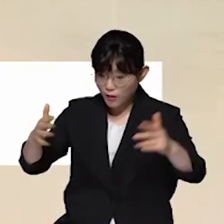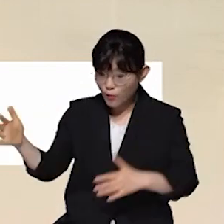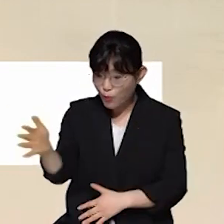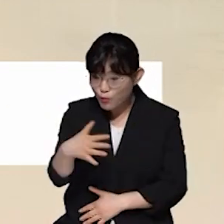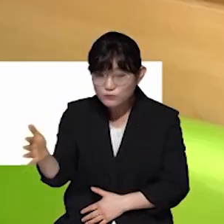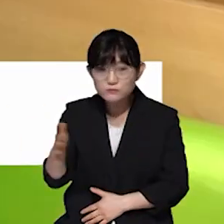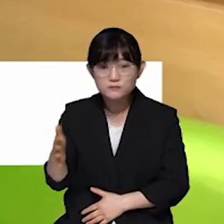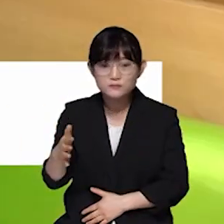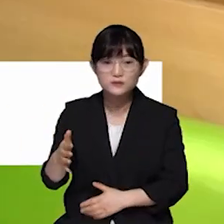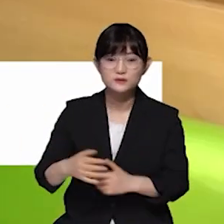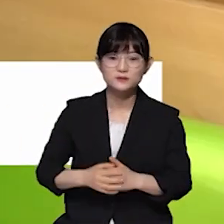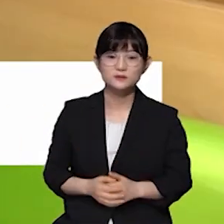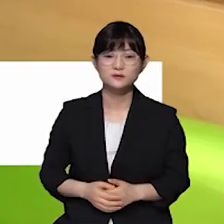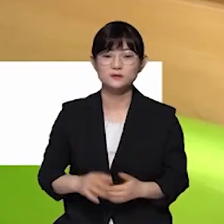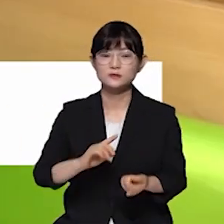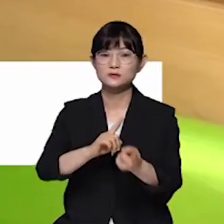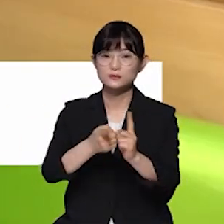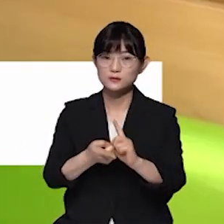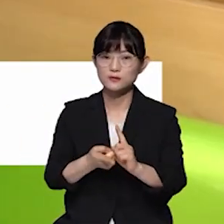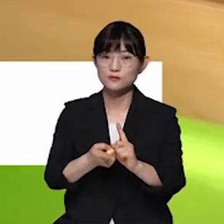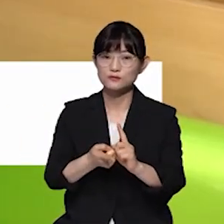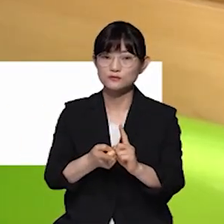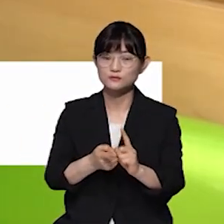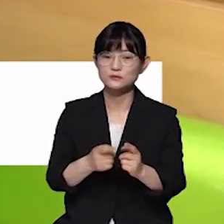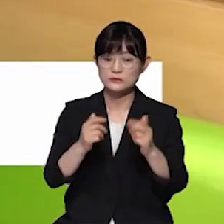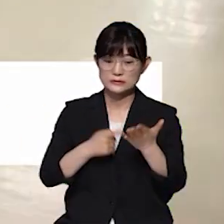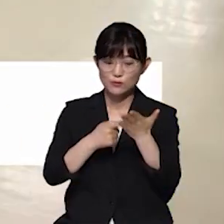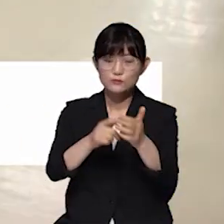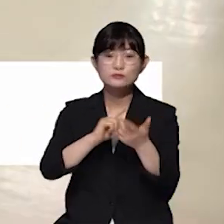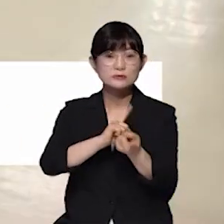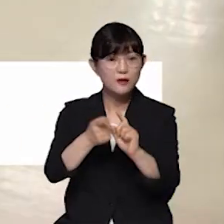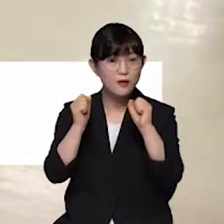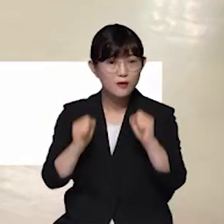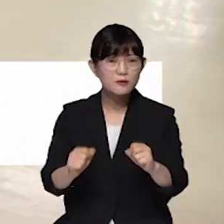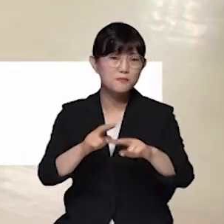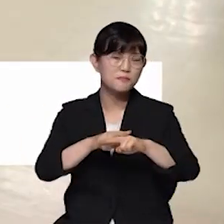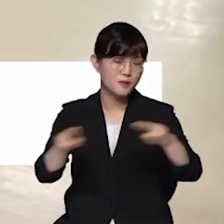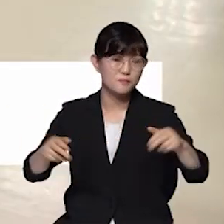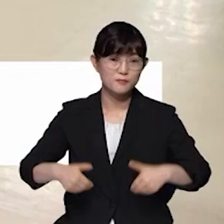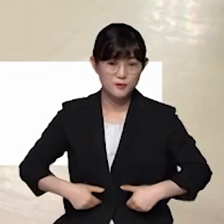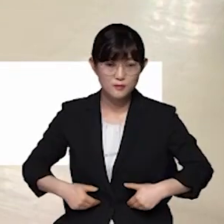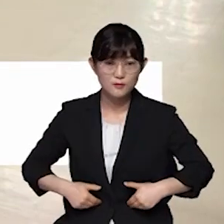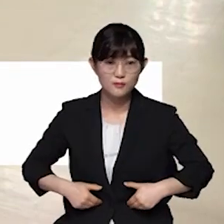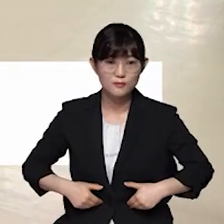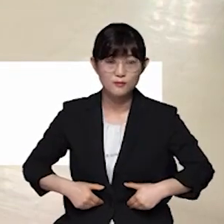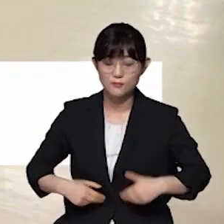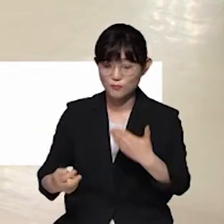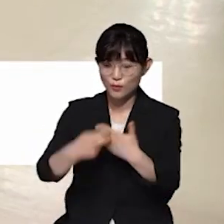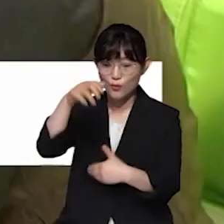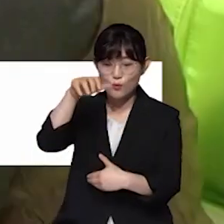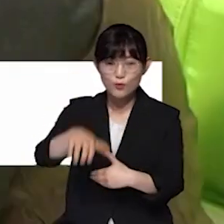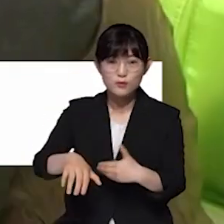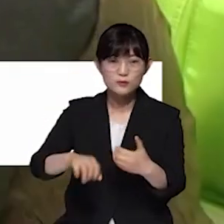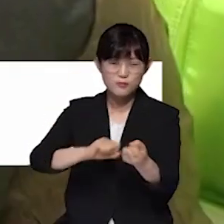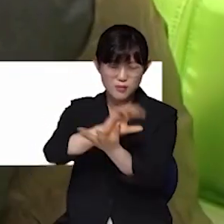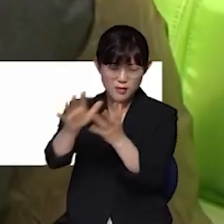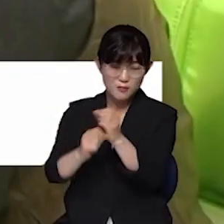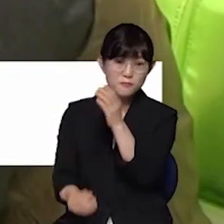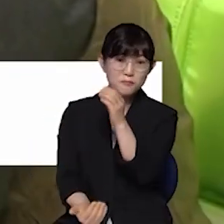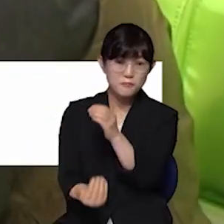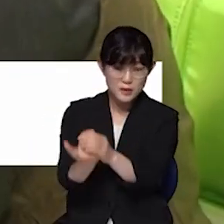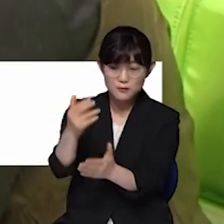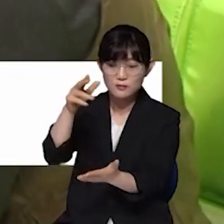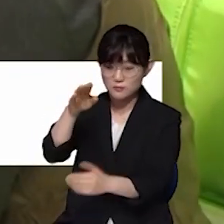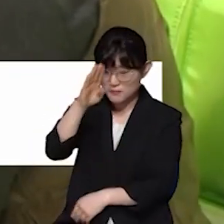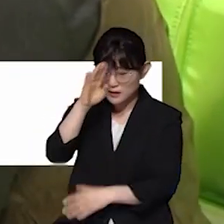청구대행이라는 제도가 폐지돼야 될 것 같고요. 병원에서 문제를 일으키는 환자에